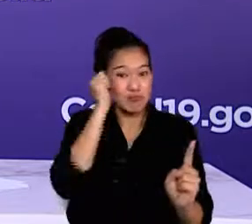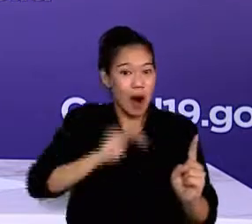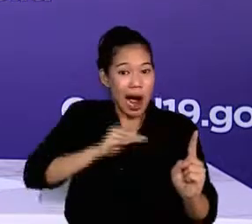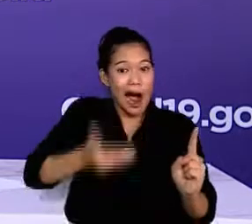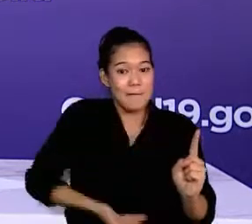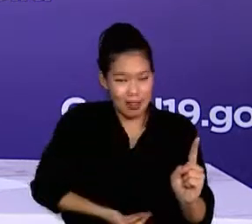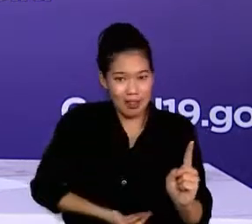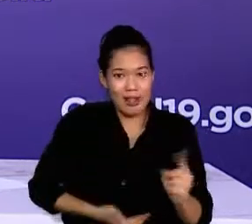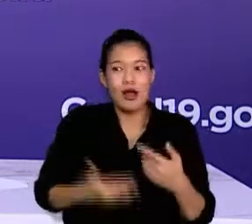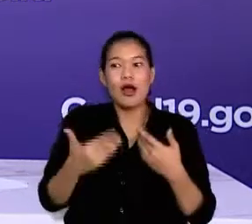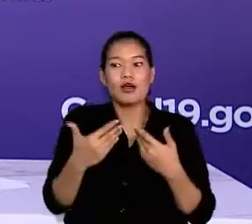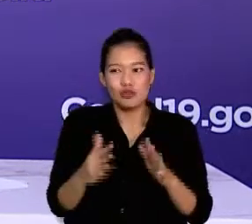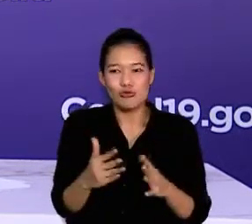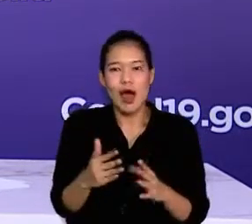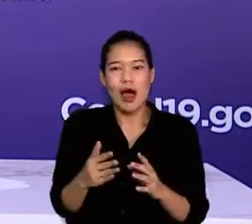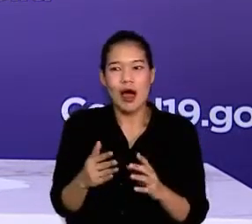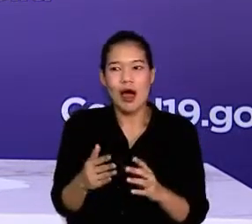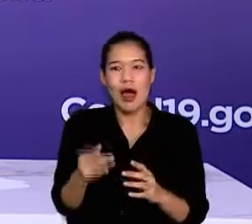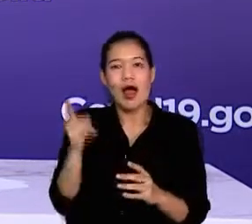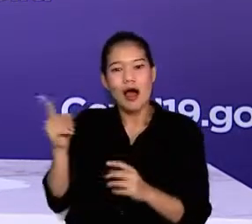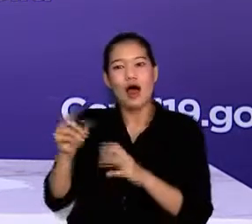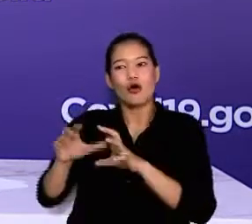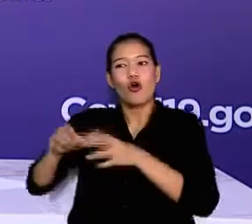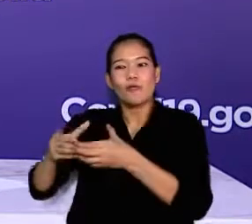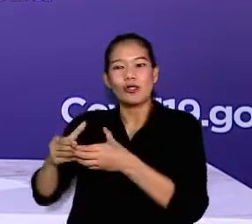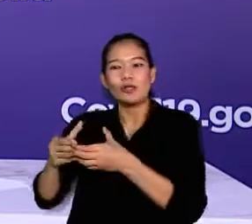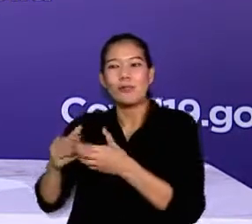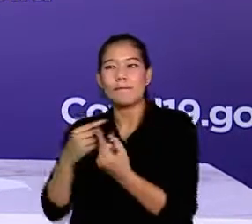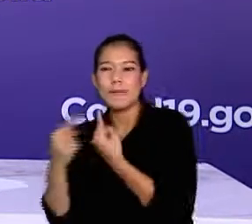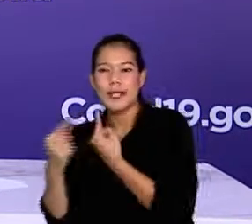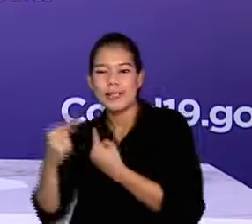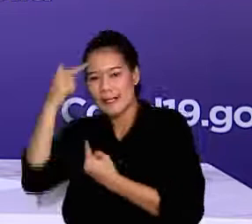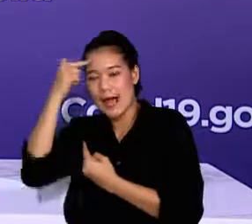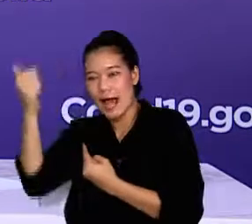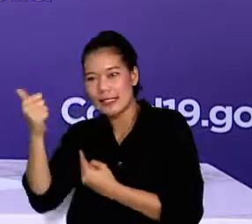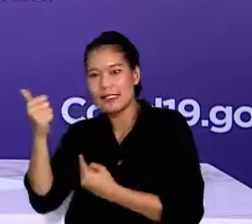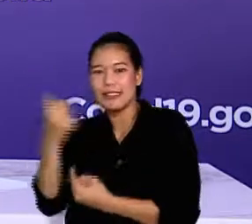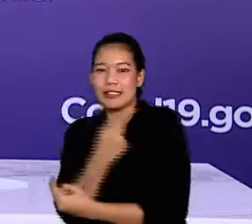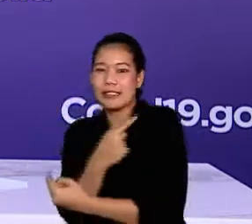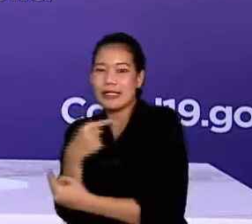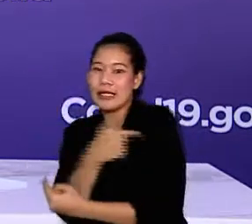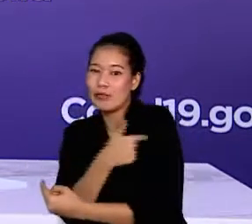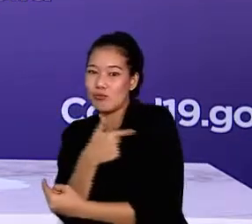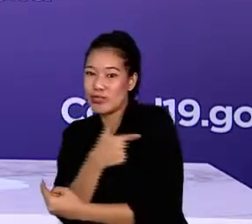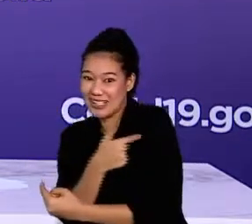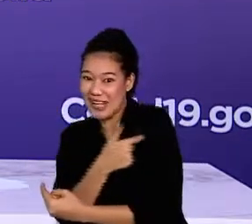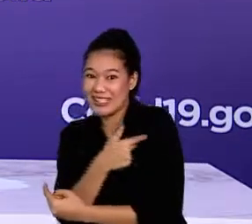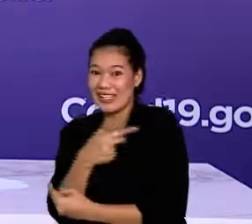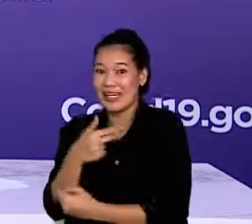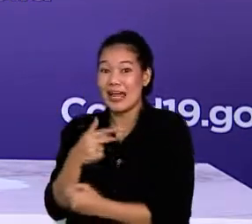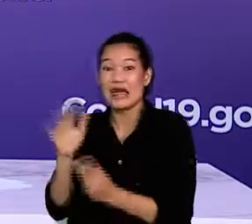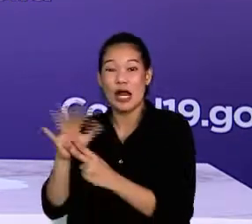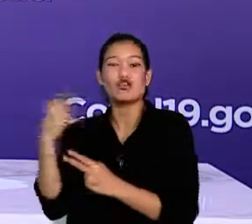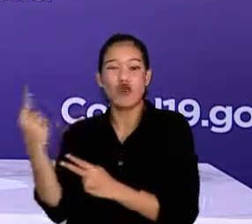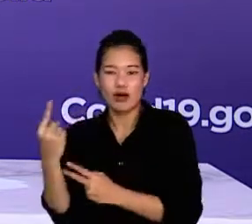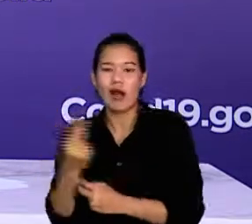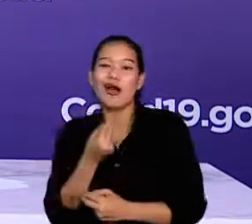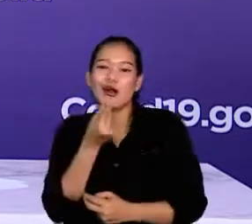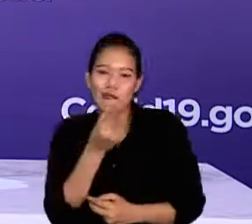juga telah direkomendasikan oleh komite penasehat ahli imunisasi nasional atau itagi